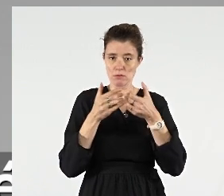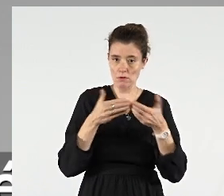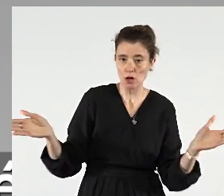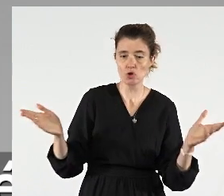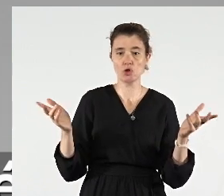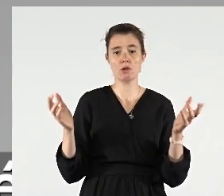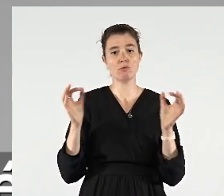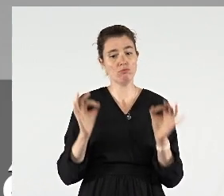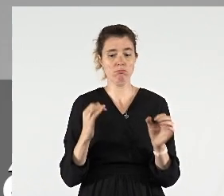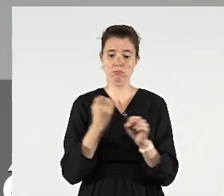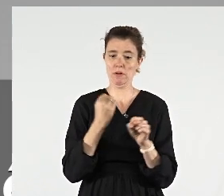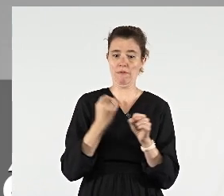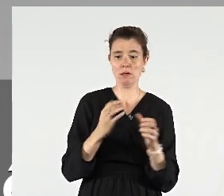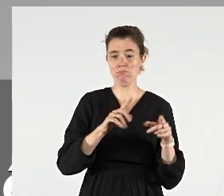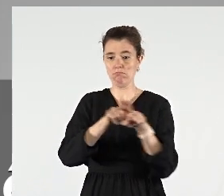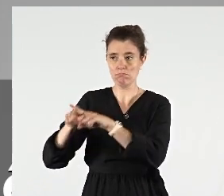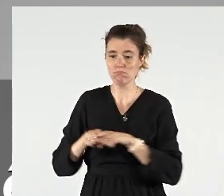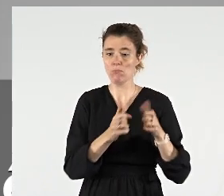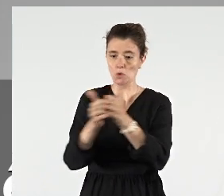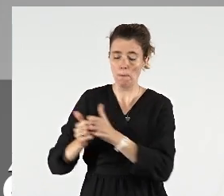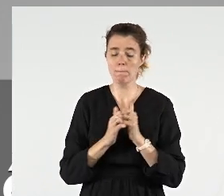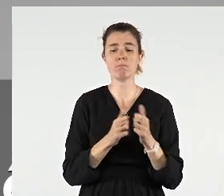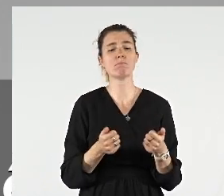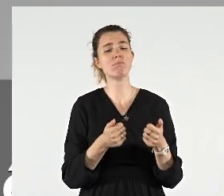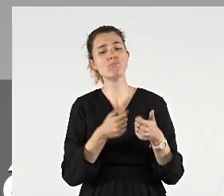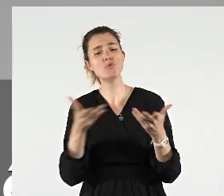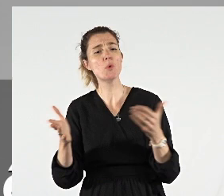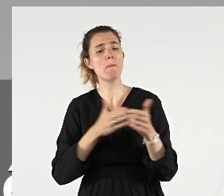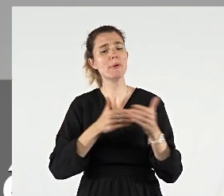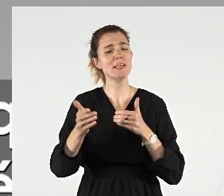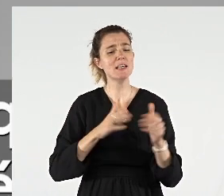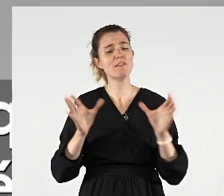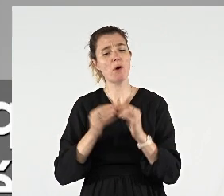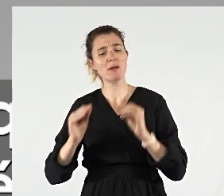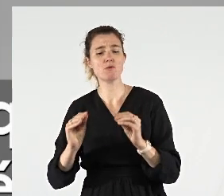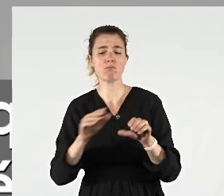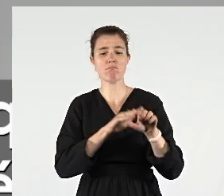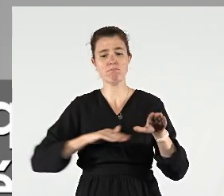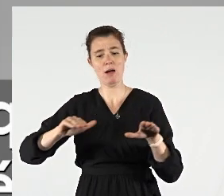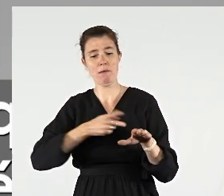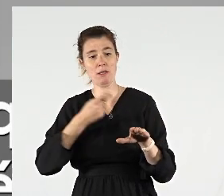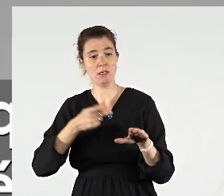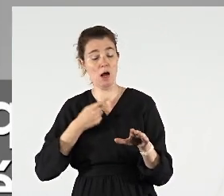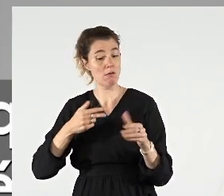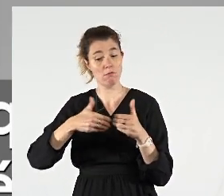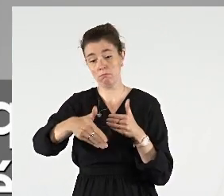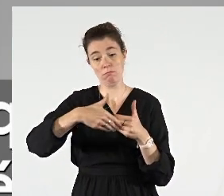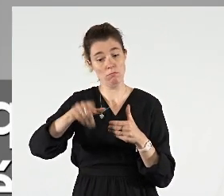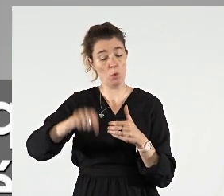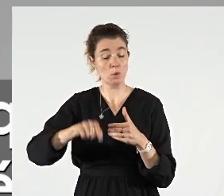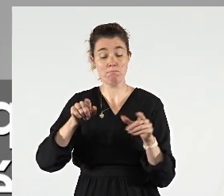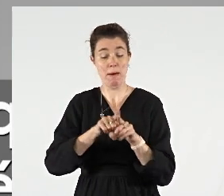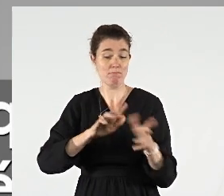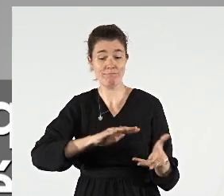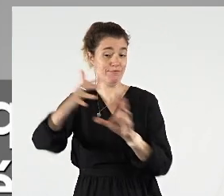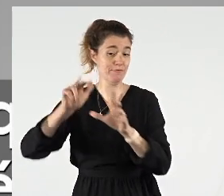coordonnés. L'ensemble des métiers et formations paramédicales devraient être concernés à terme dans une dynamique similaire au